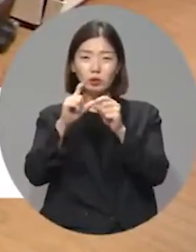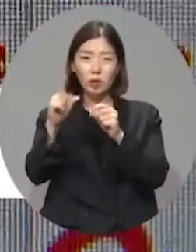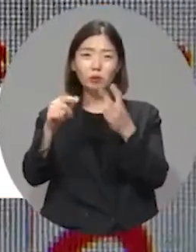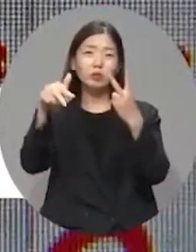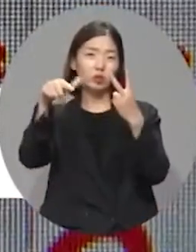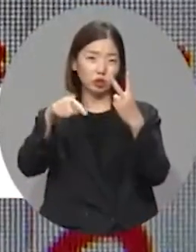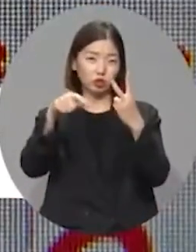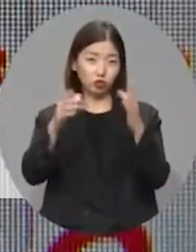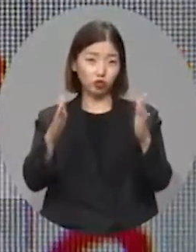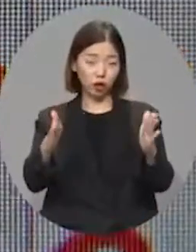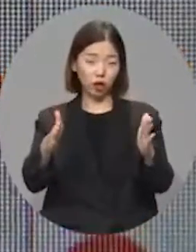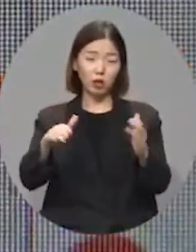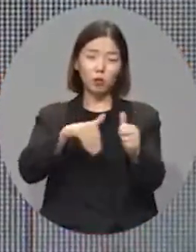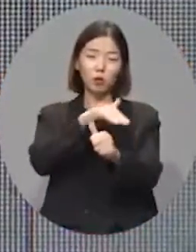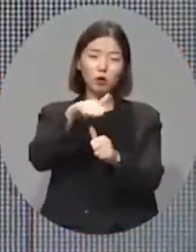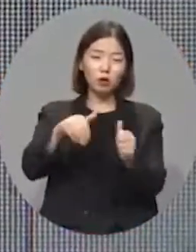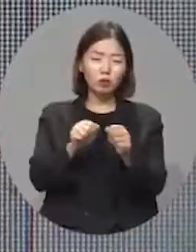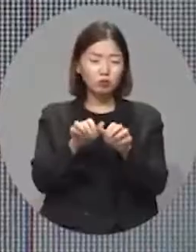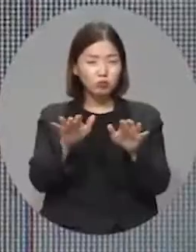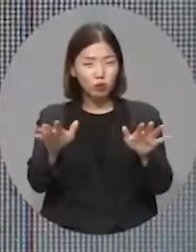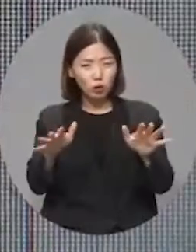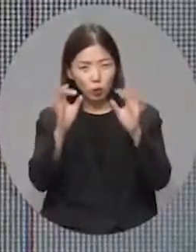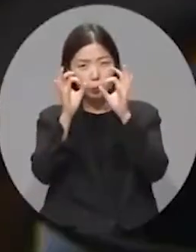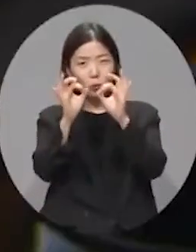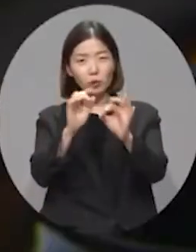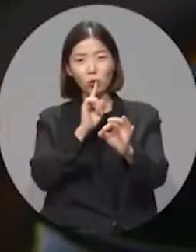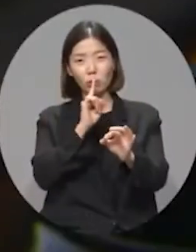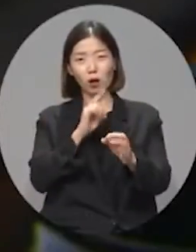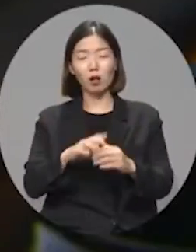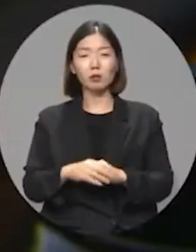2주간 이며 학교 현장의 확산 3 를 주시하고 있다 고 밝혔습니다